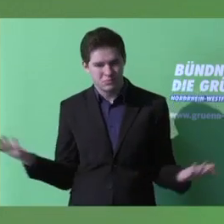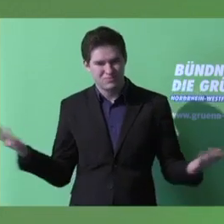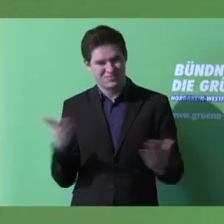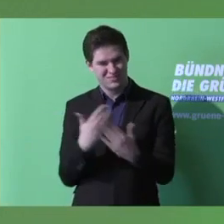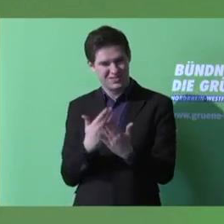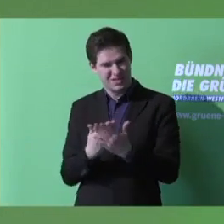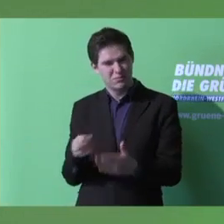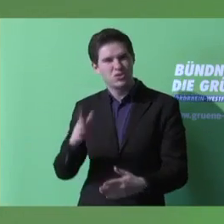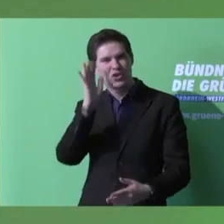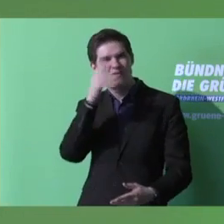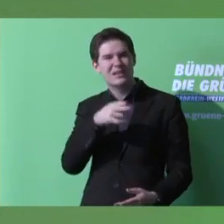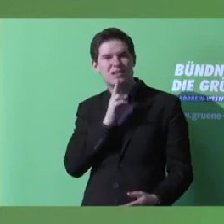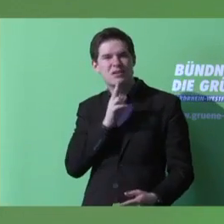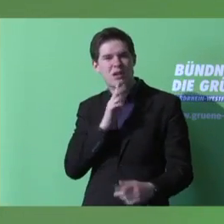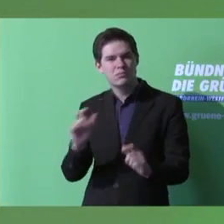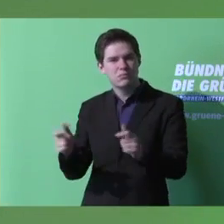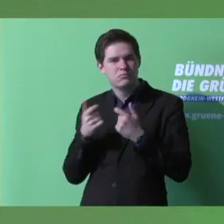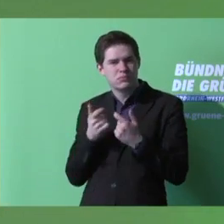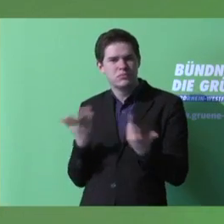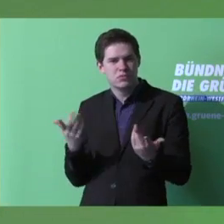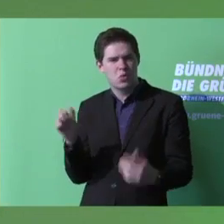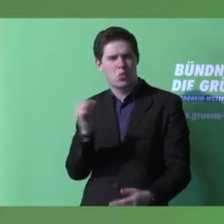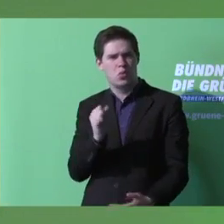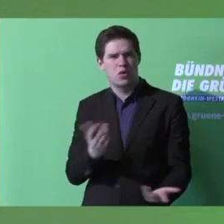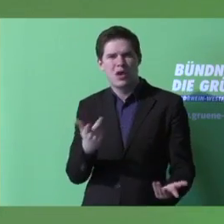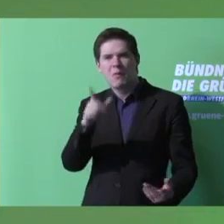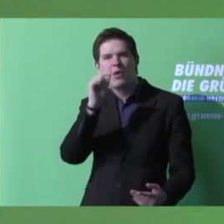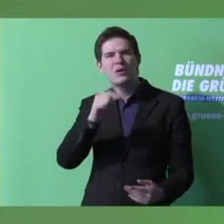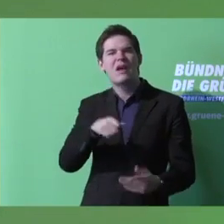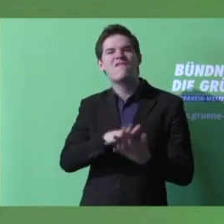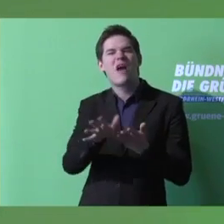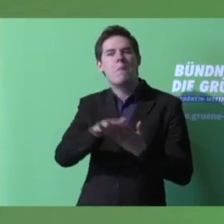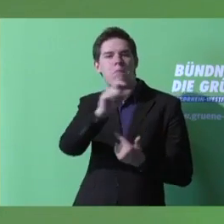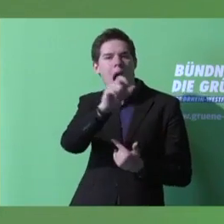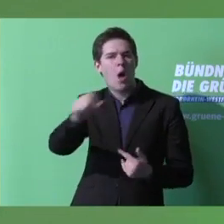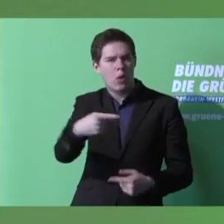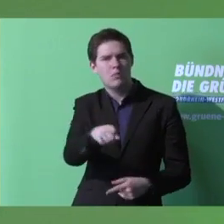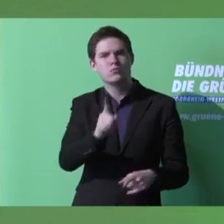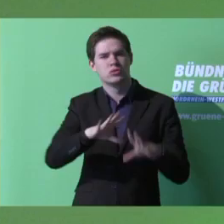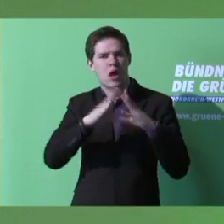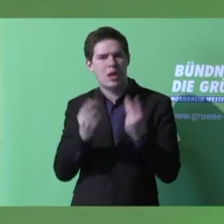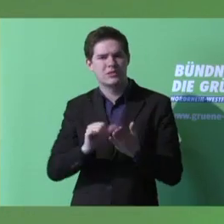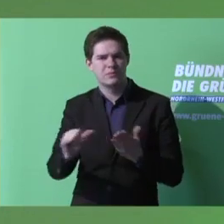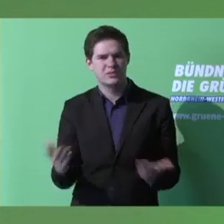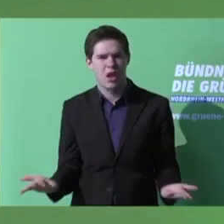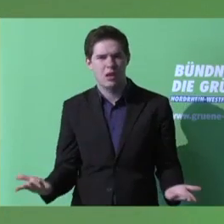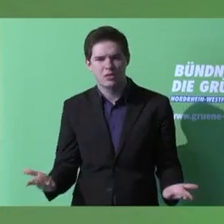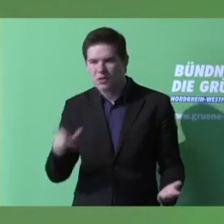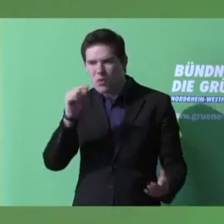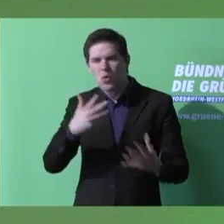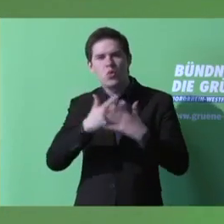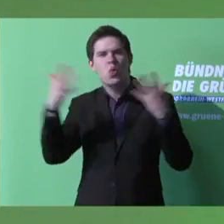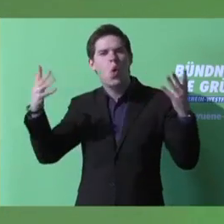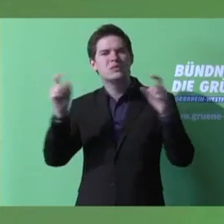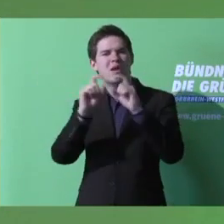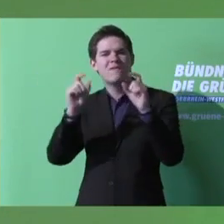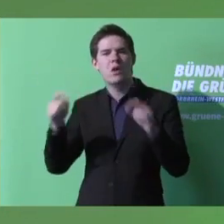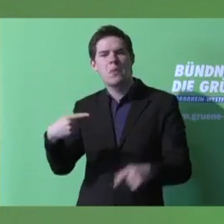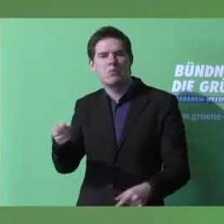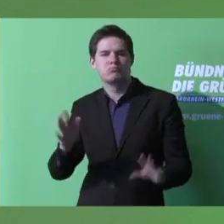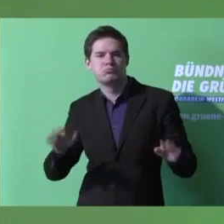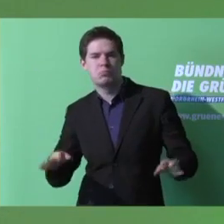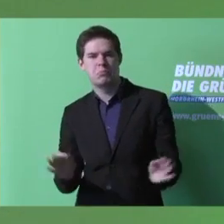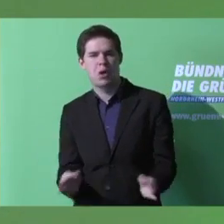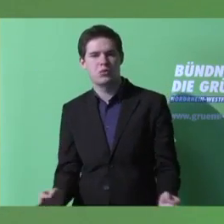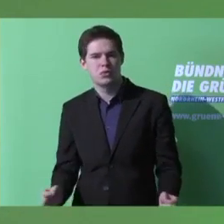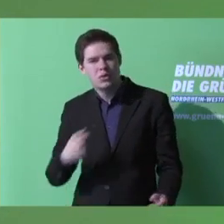die Kosten der Energiewende auf die Verbraucherinnen und Verbraucher abgewälzt, die Marktmacht der Großkonzerne gesichert, anstatt auf